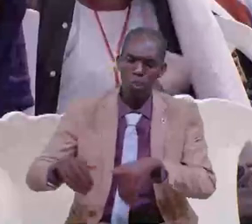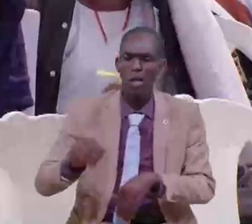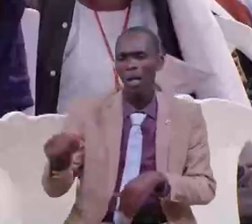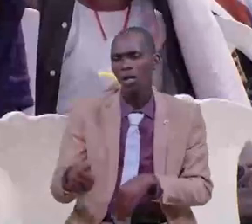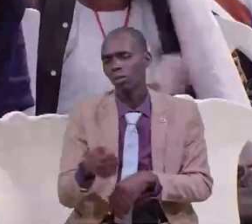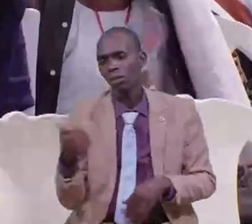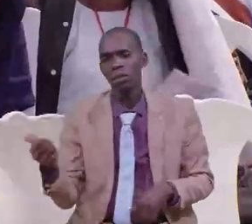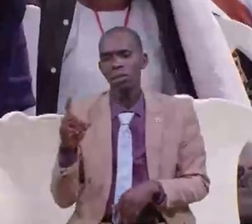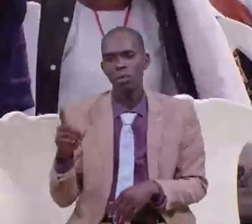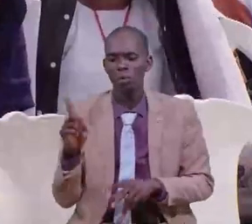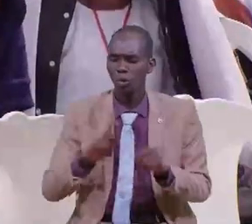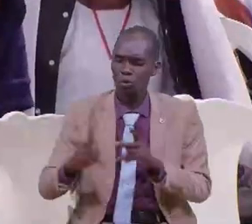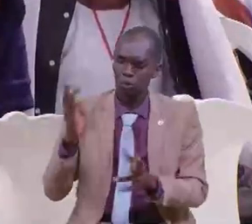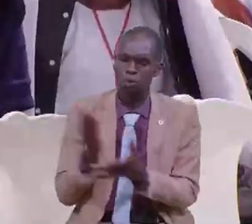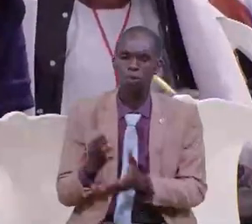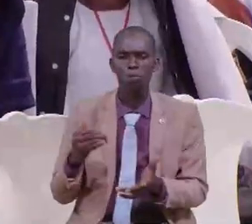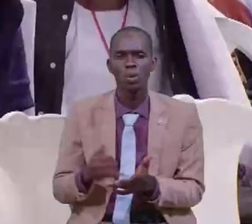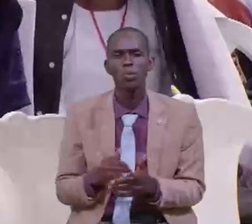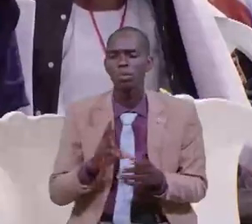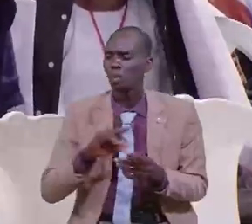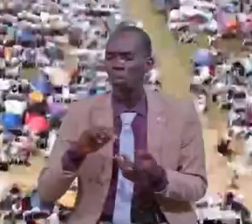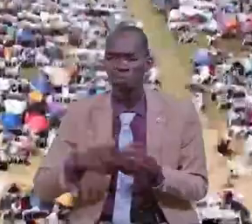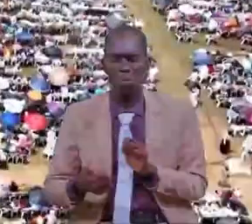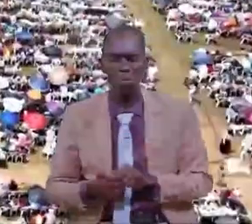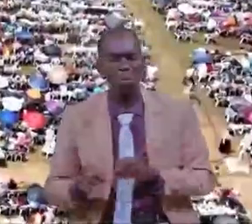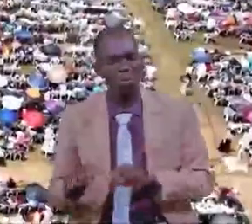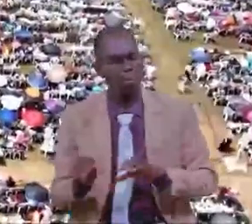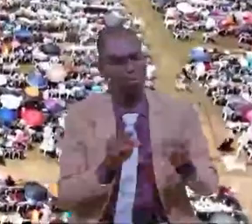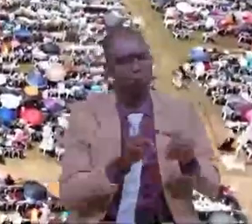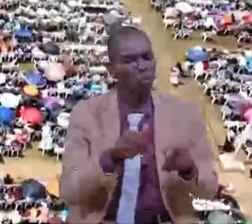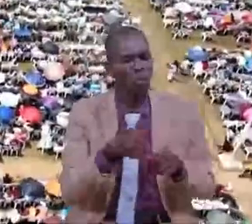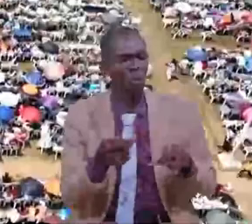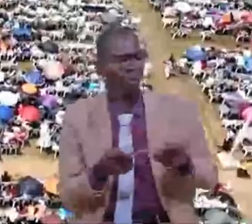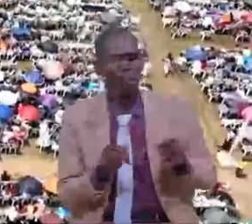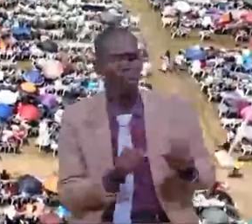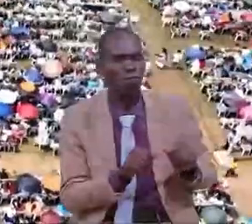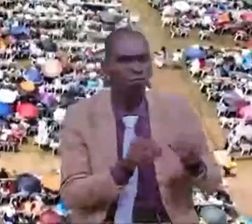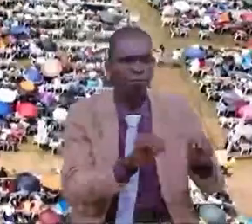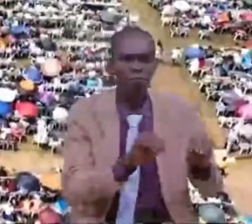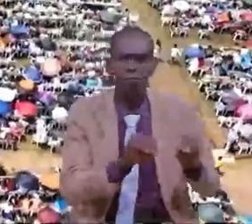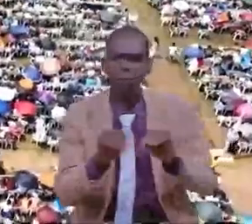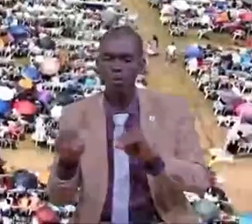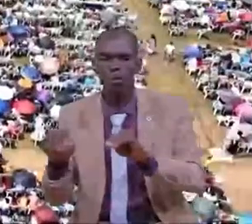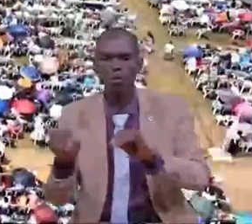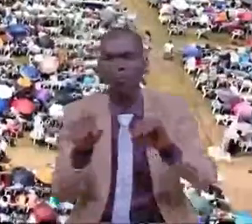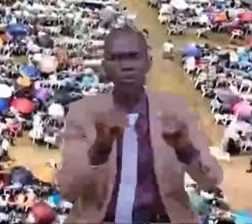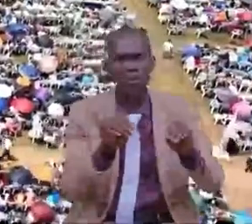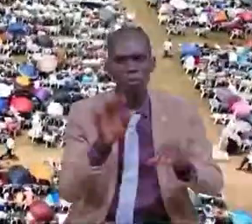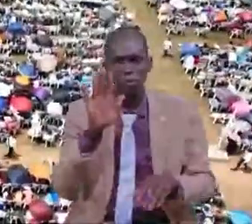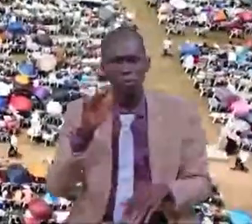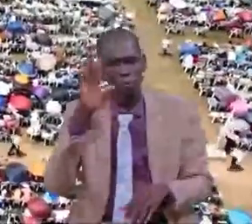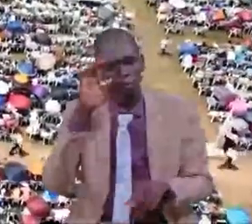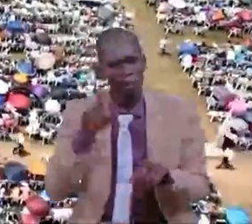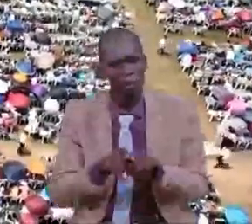Et ils ont arrêté cela, pas de problème. Il est allé encore et là, il a continué à creuser, creuser. Mon frère,